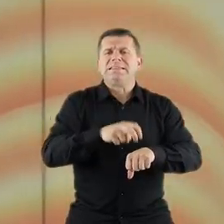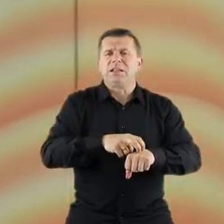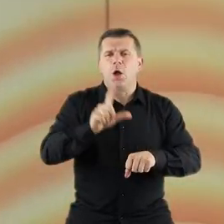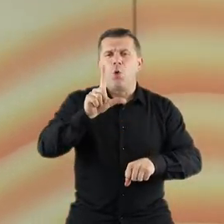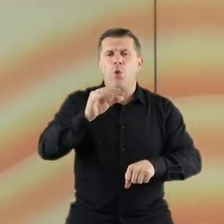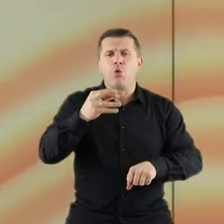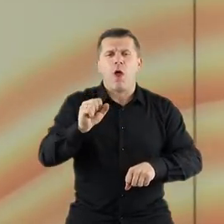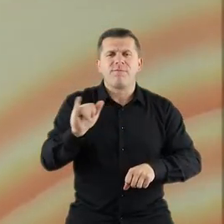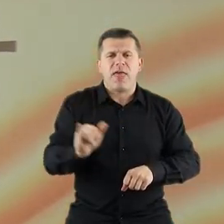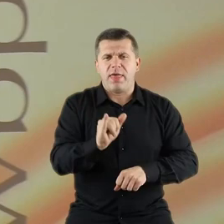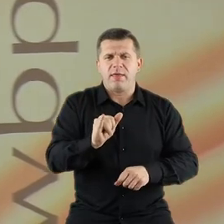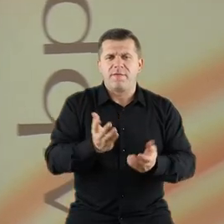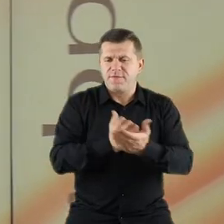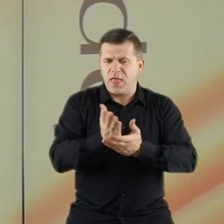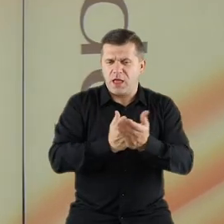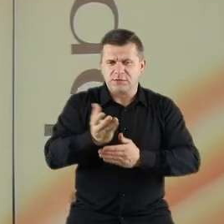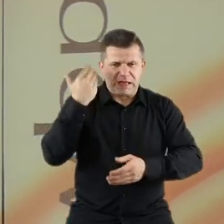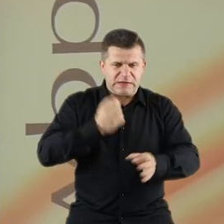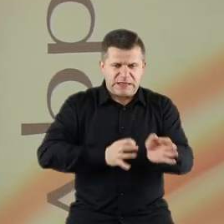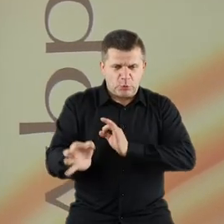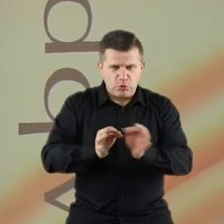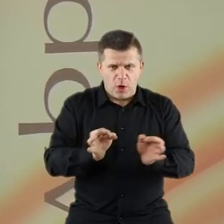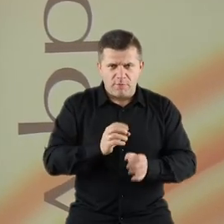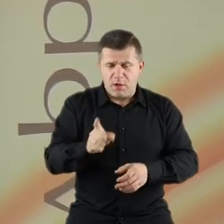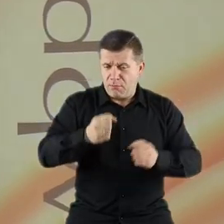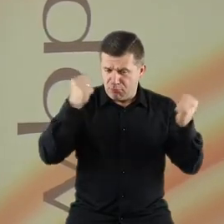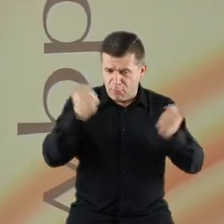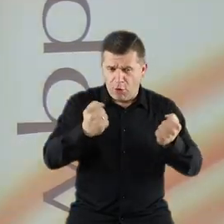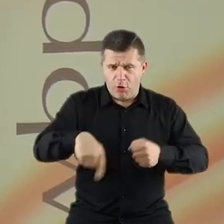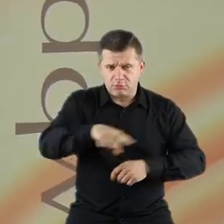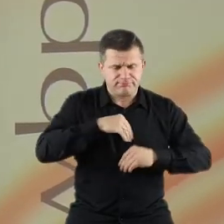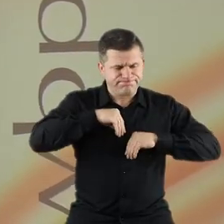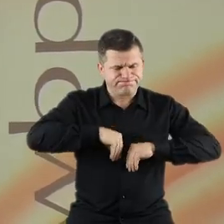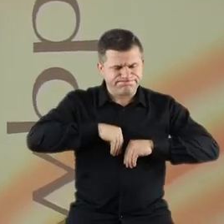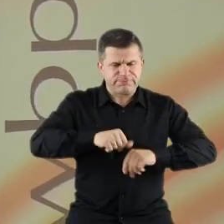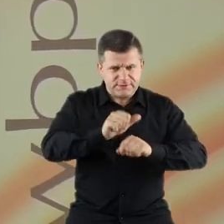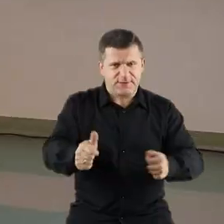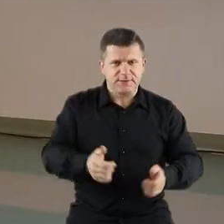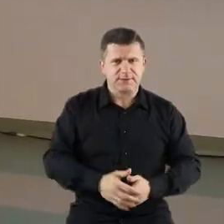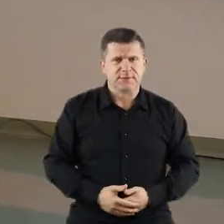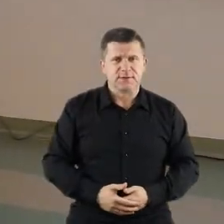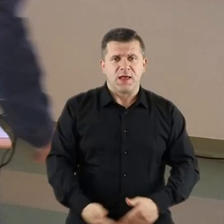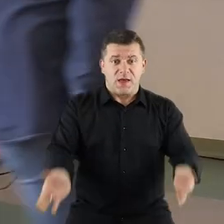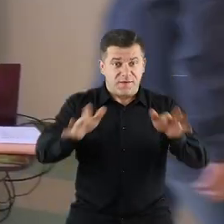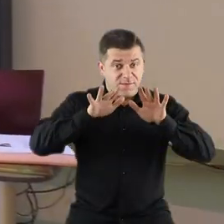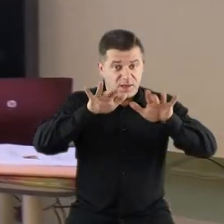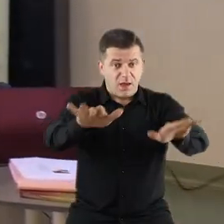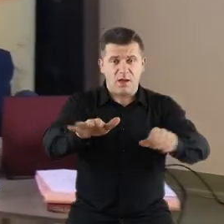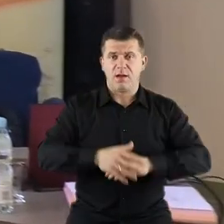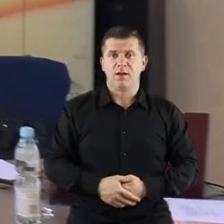to takiego jest w wierzeniach ludowych że tak mocno w nas Trwają jak